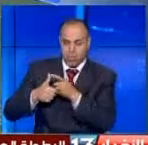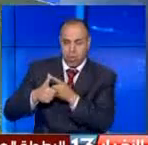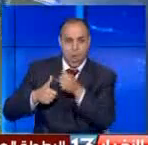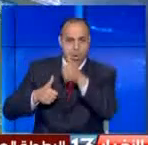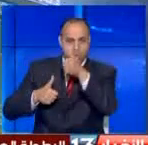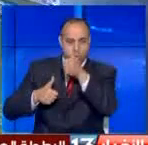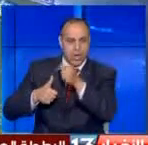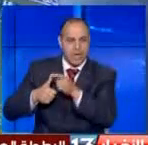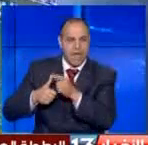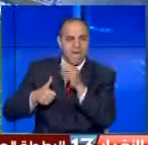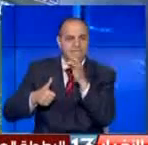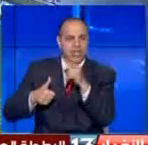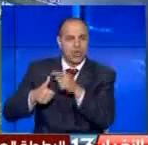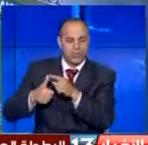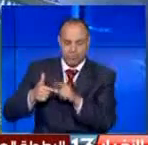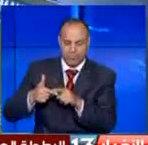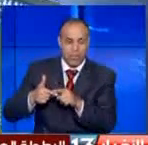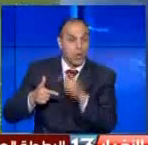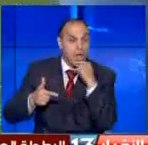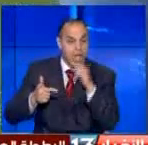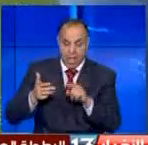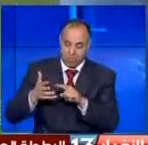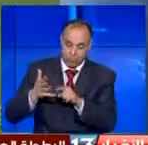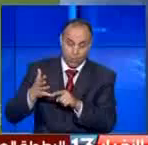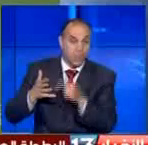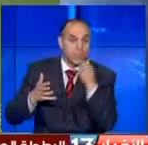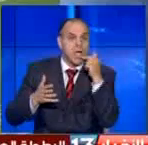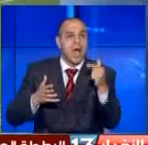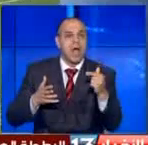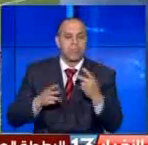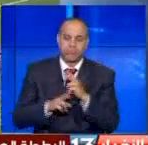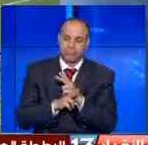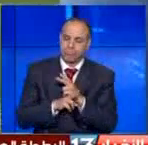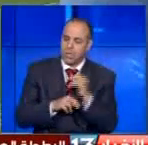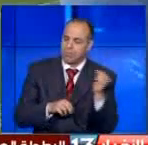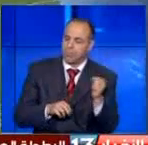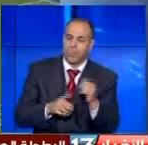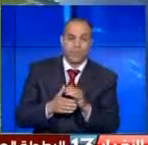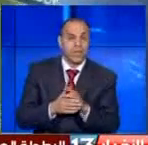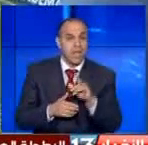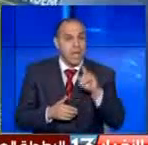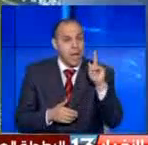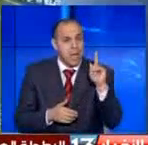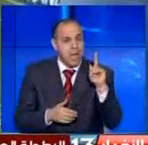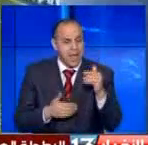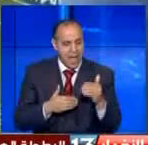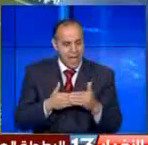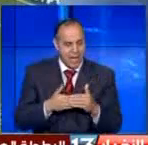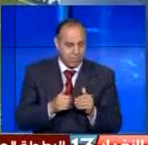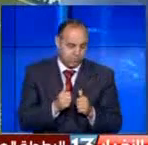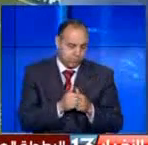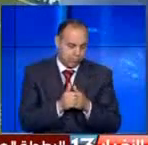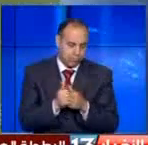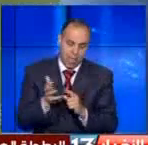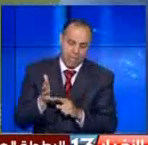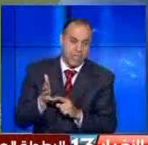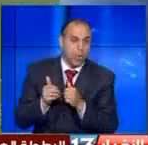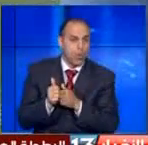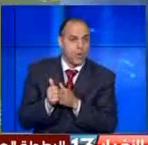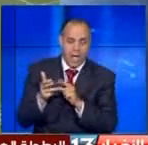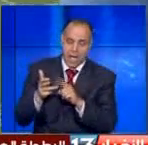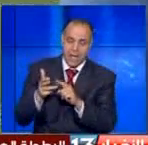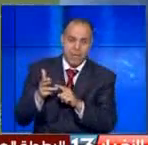عن المتصدر فاينورد، مبقيا كذلك على فريق مريح ومسافة أمان بينه وبين أقرب ملاحقي أوتريخت الرابع